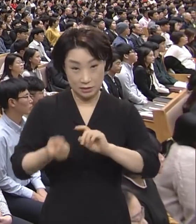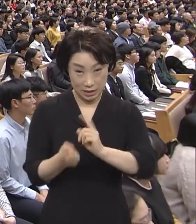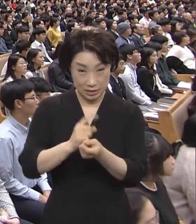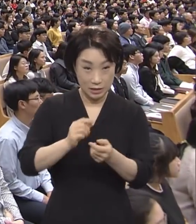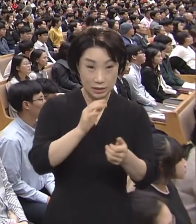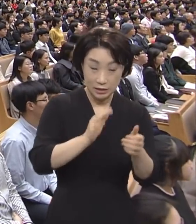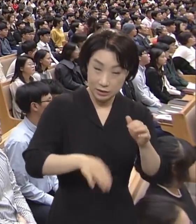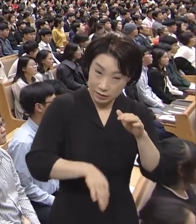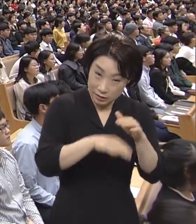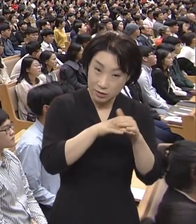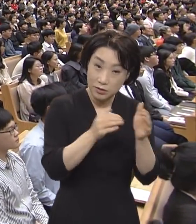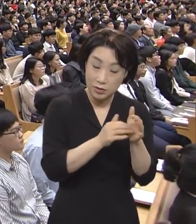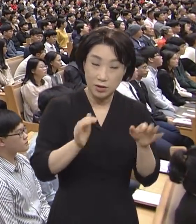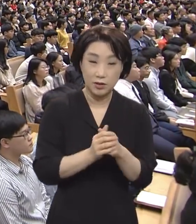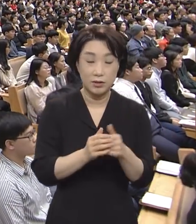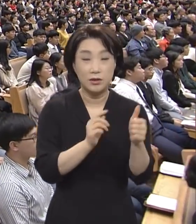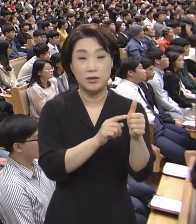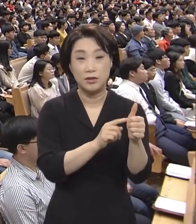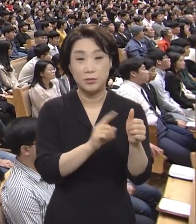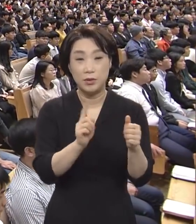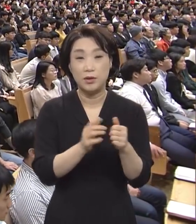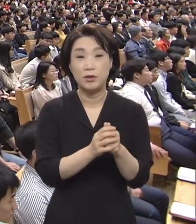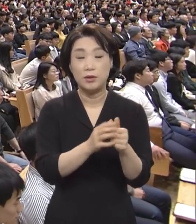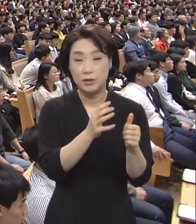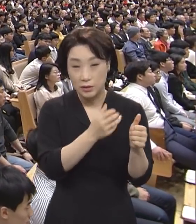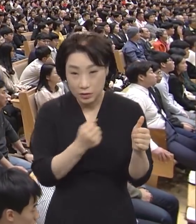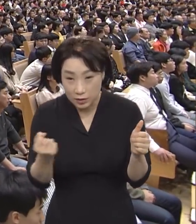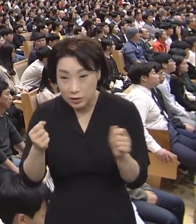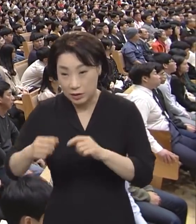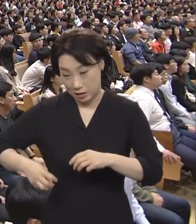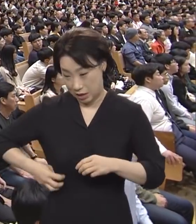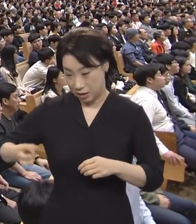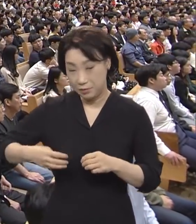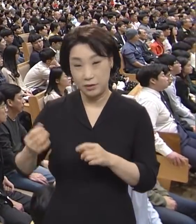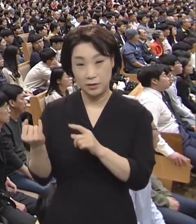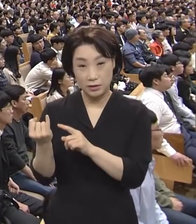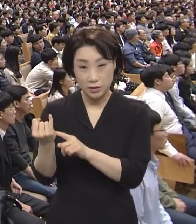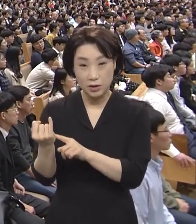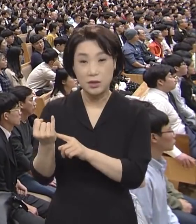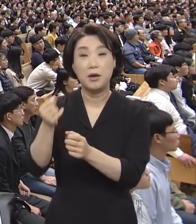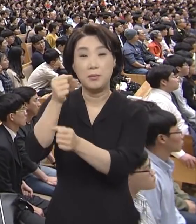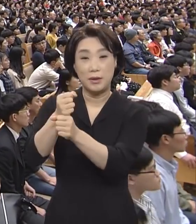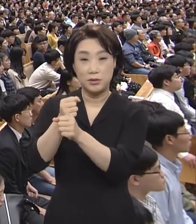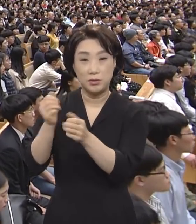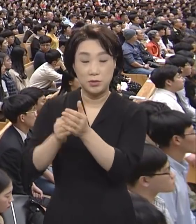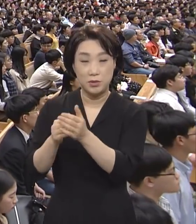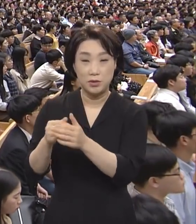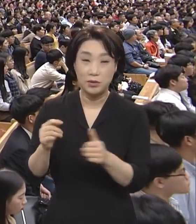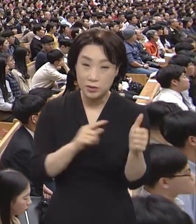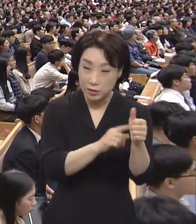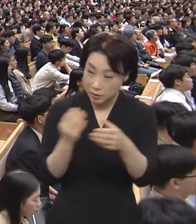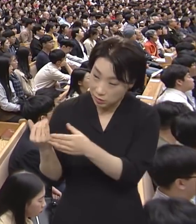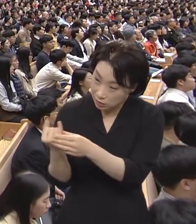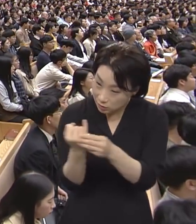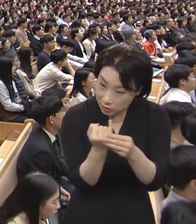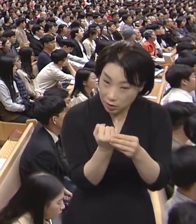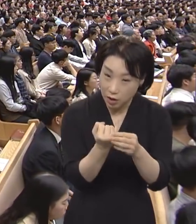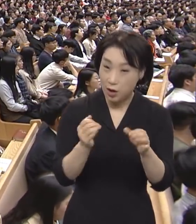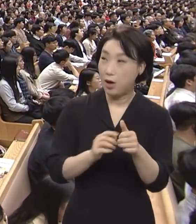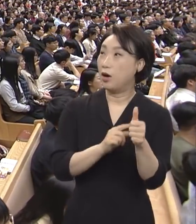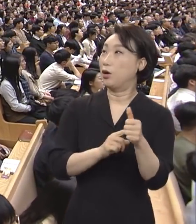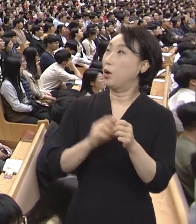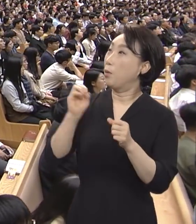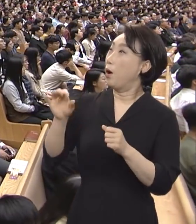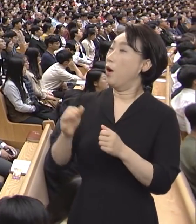채우시고 여호와 하나님이 아담에게서 취하신 그 갈비뼈로 여자를 만드시고 그를 아담에게로 이끌어오시니